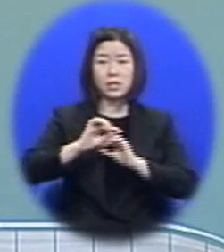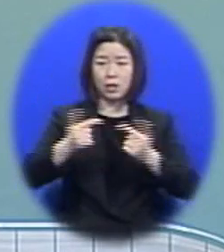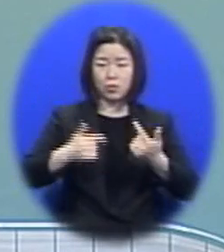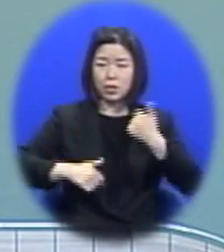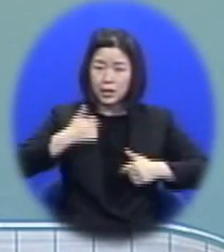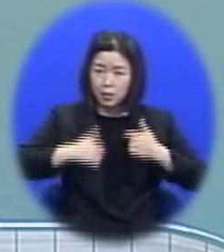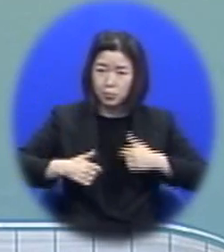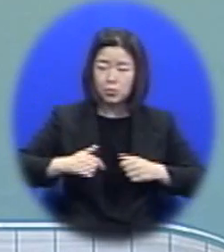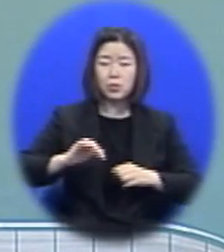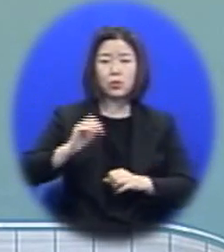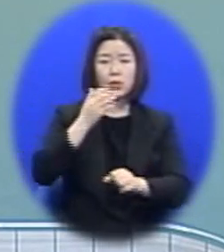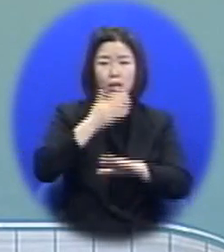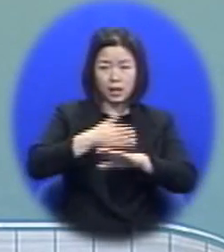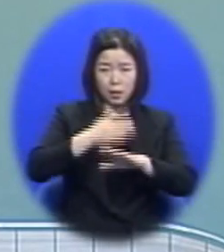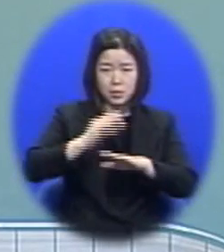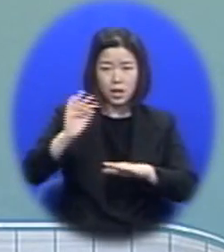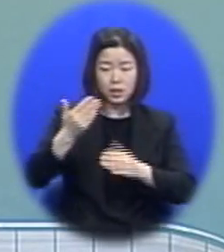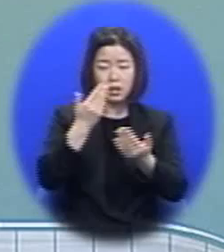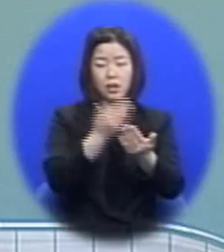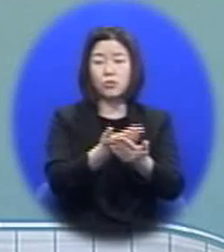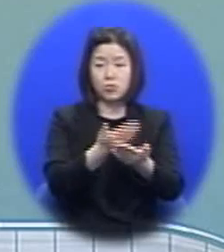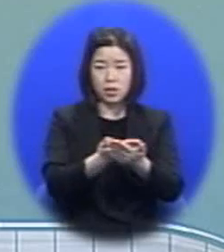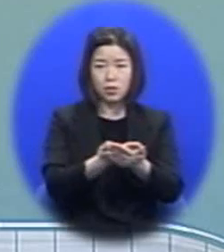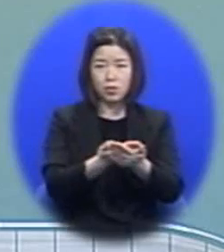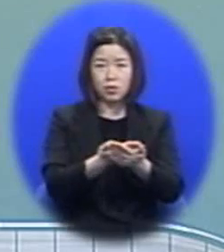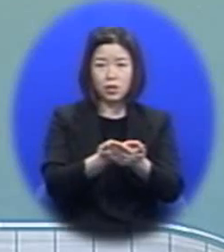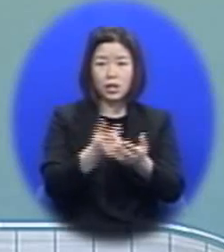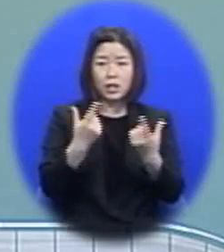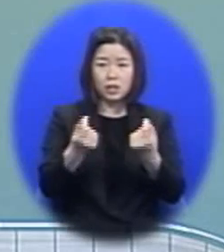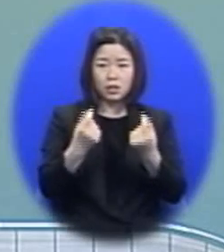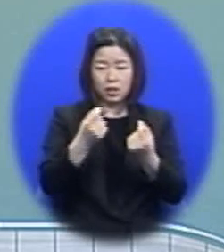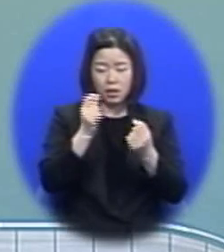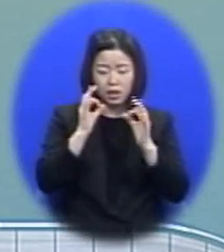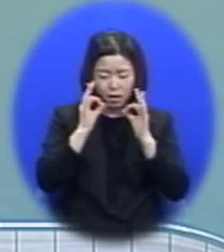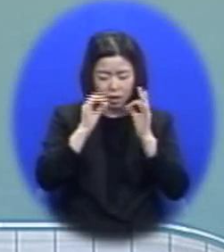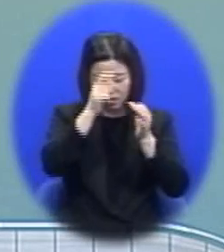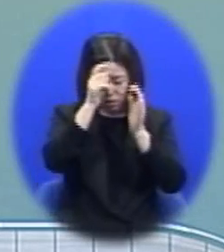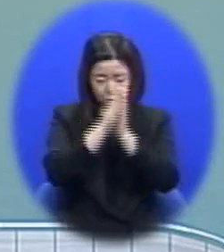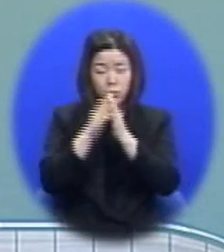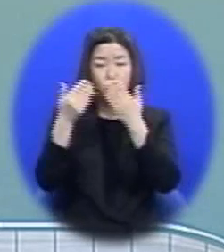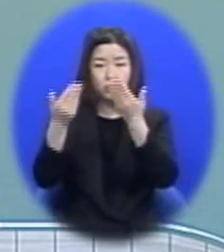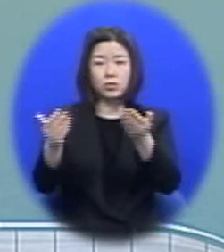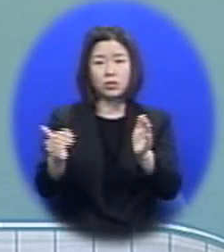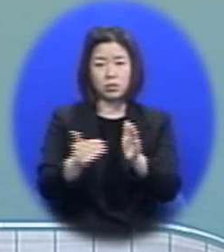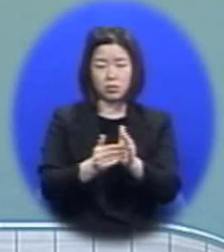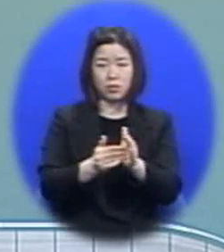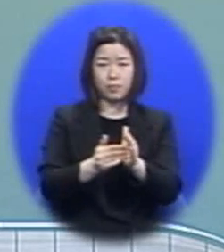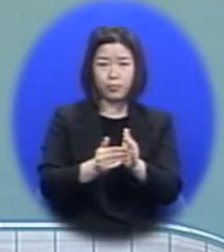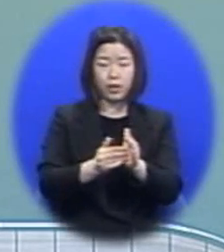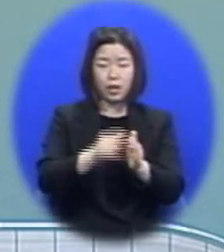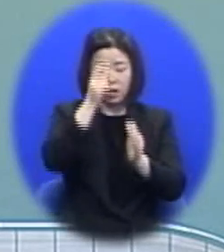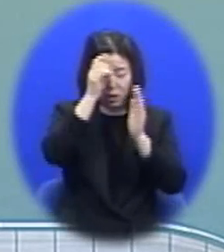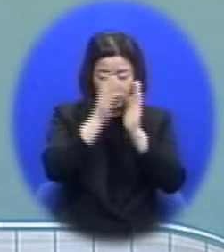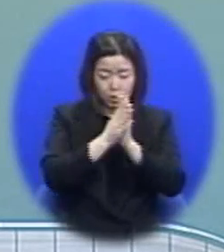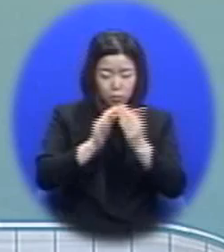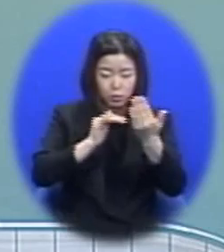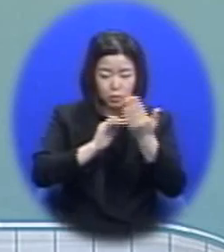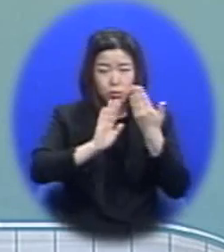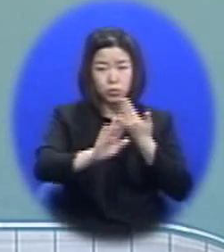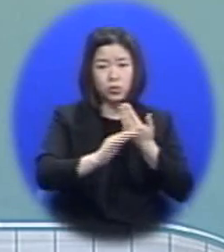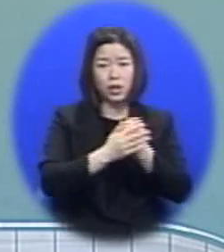되고 감사가 되도록 해 주세요 그렇게 간절히 기도했어요 기도하고 나니까 저희 딸이